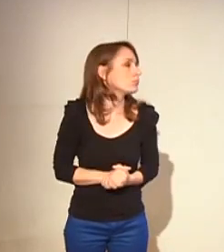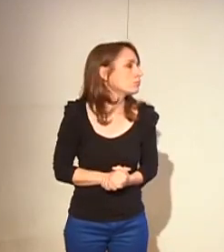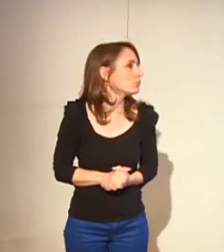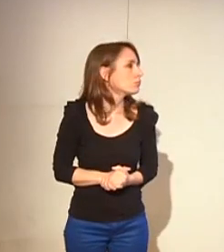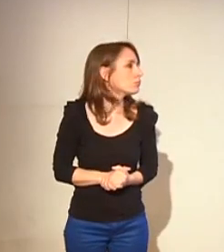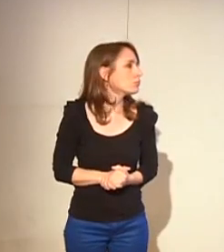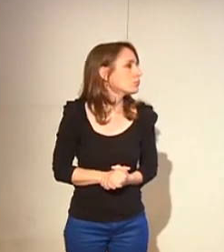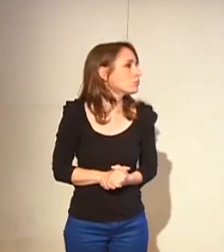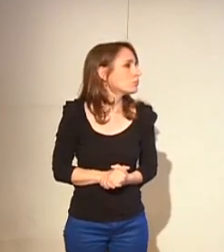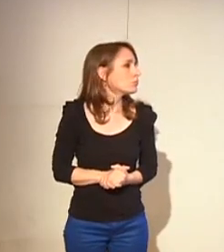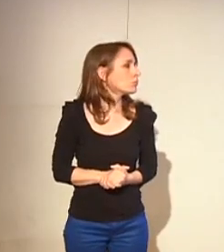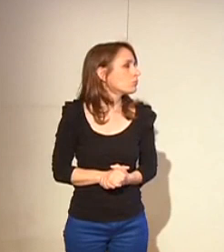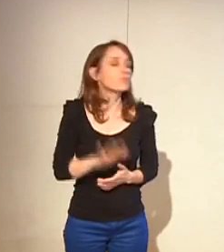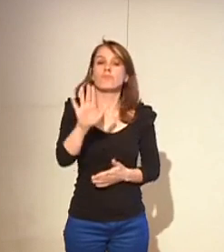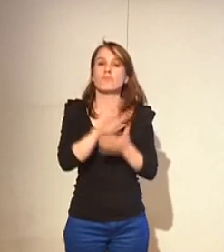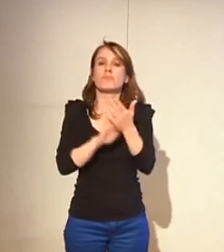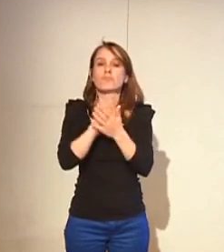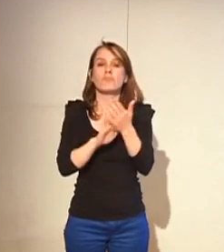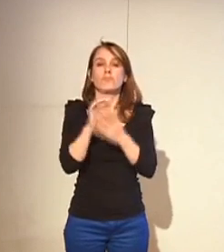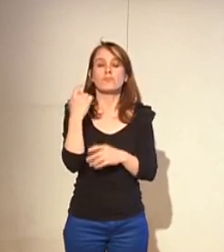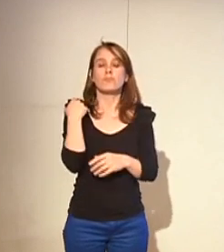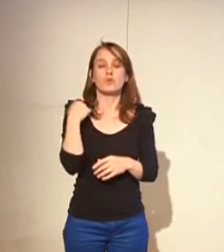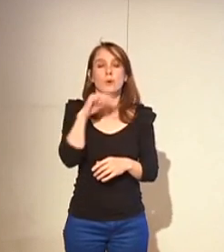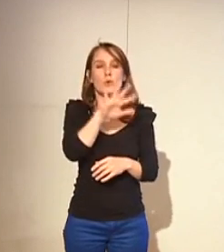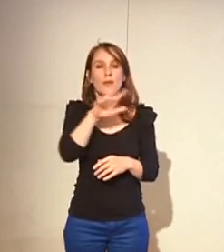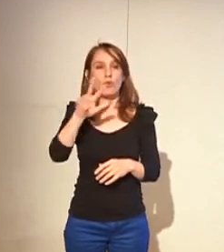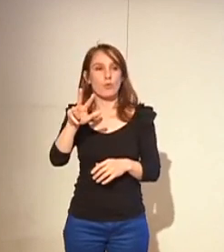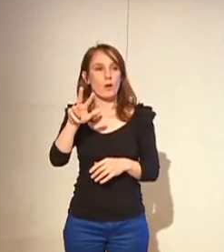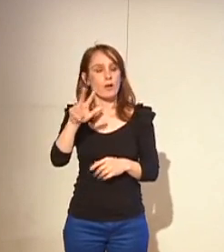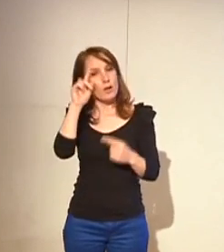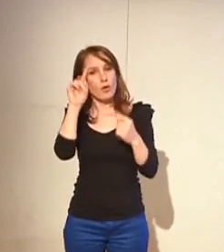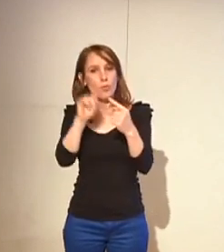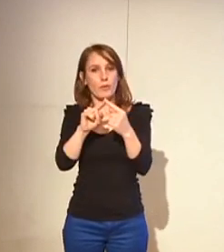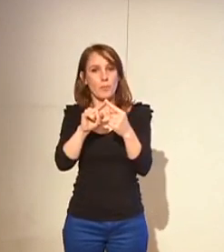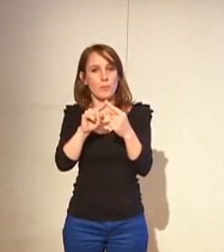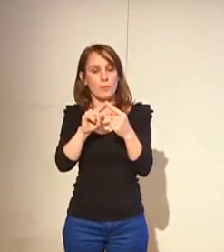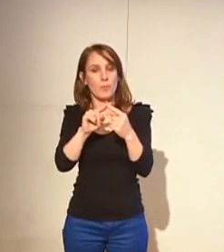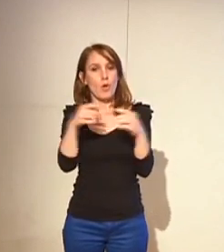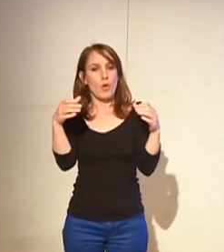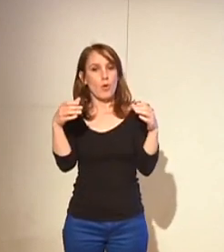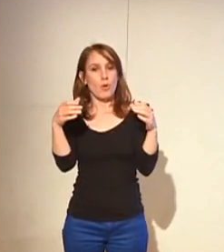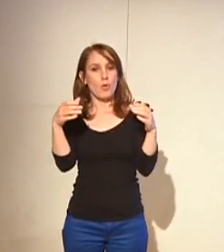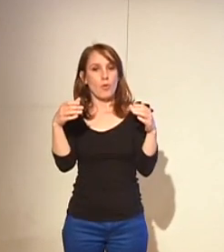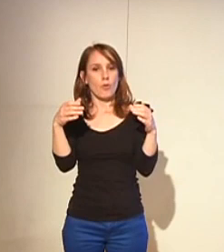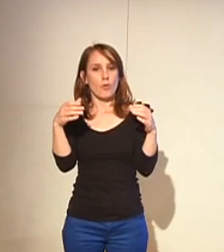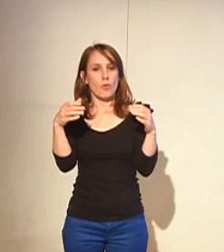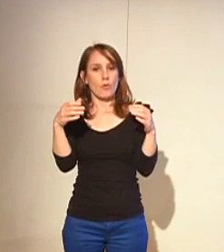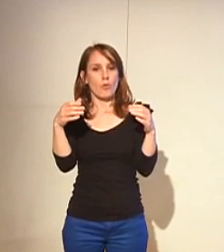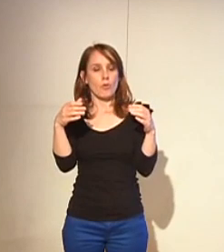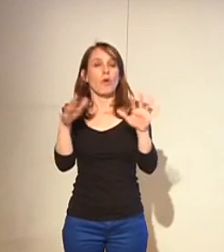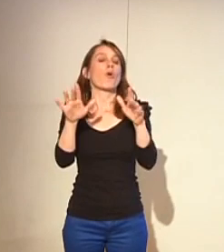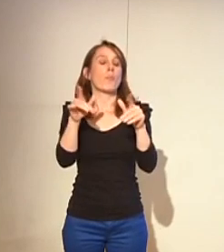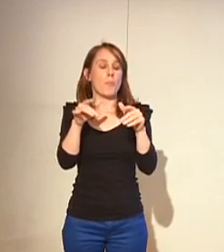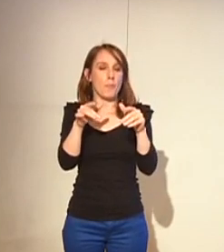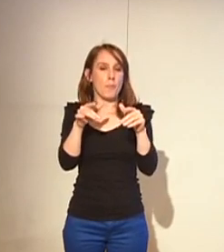excusez-moi 53 sur attributions des groupes des personnels d'accord donc là il y a une erreur sur ce document là donc d'ajouter donc là c'est sur les moyens pardon